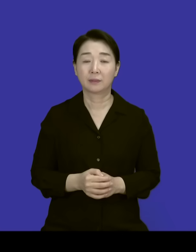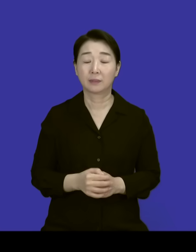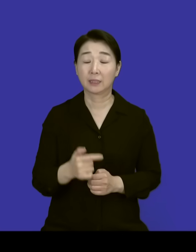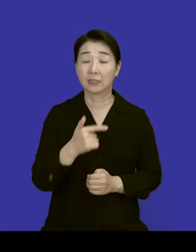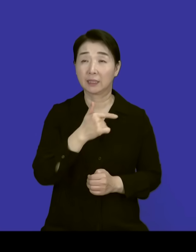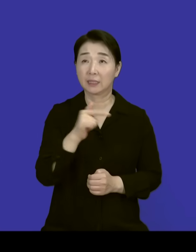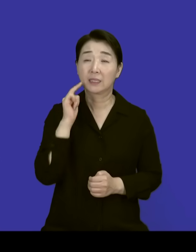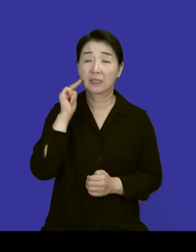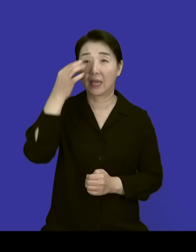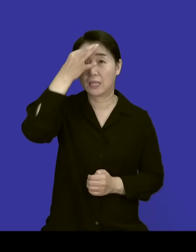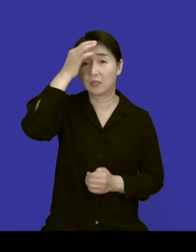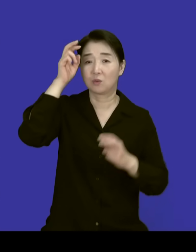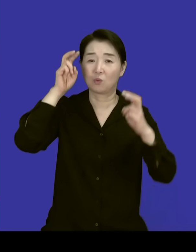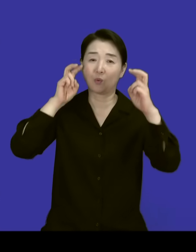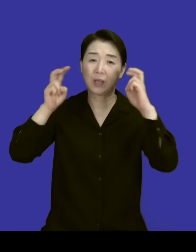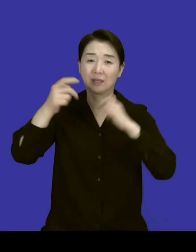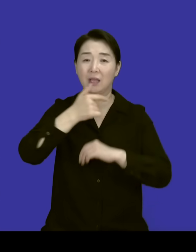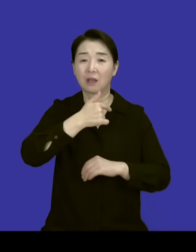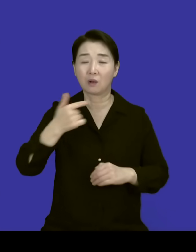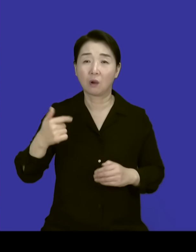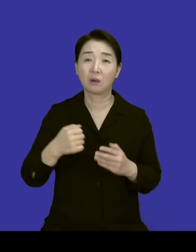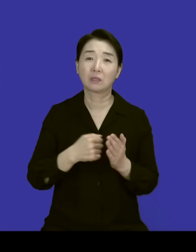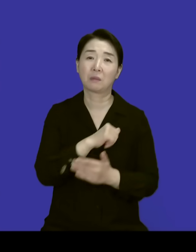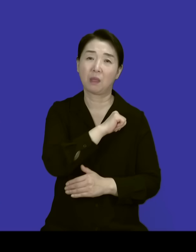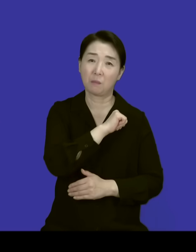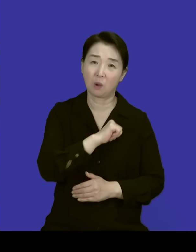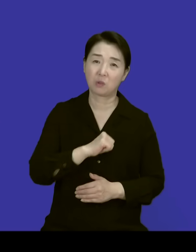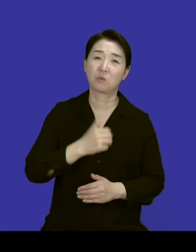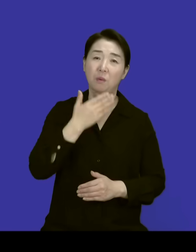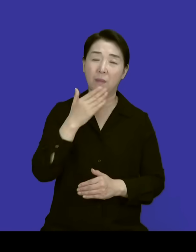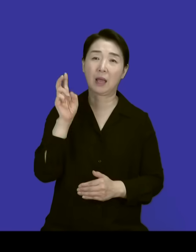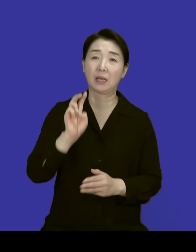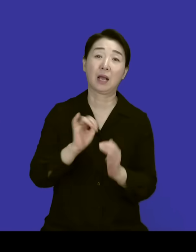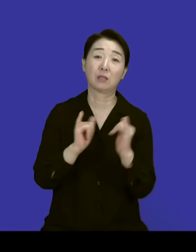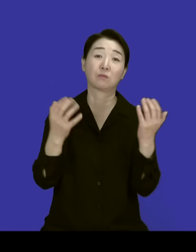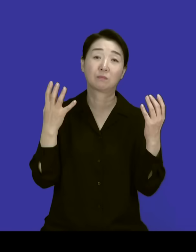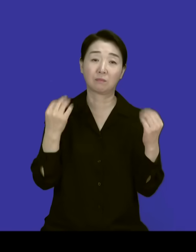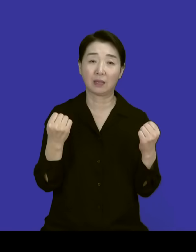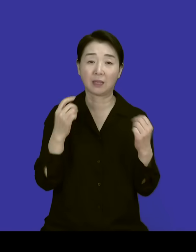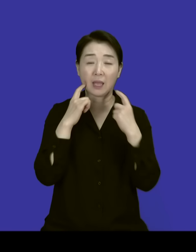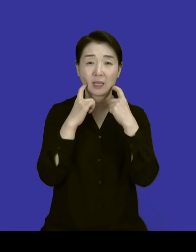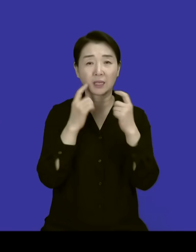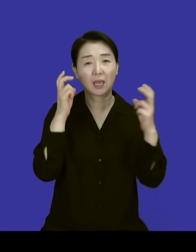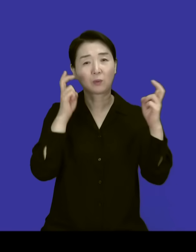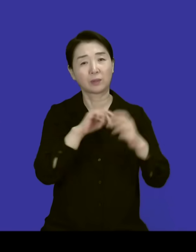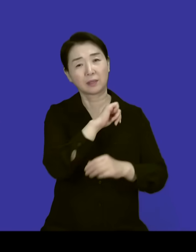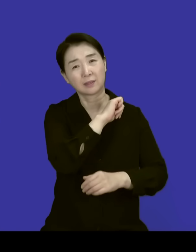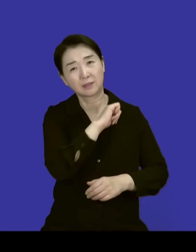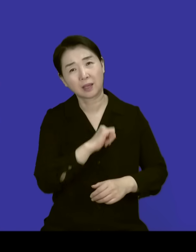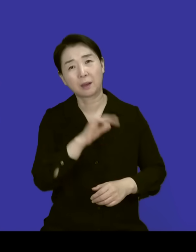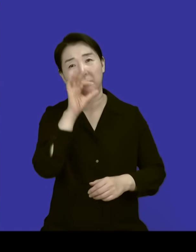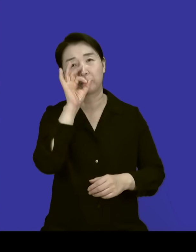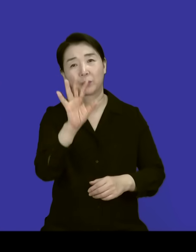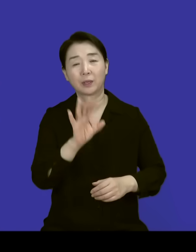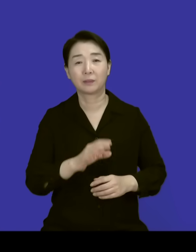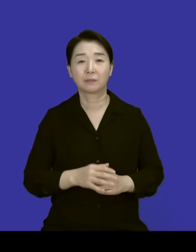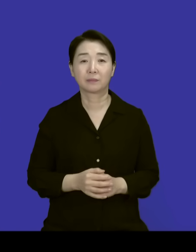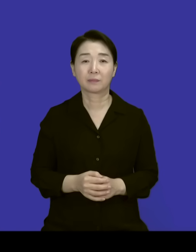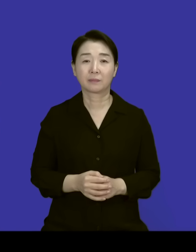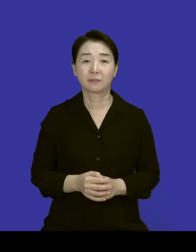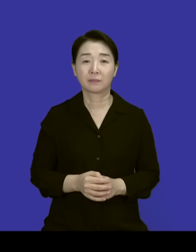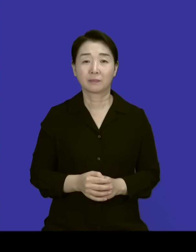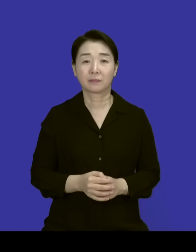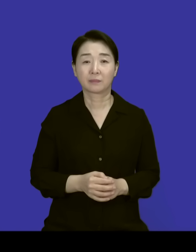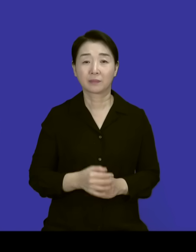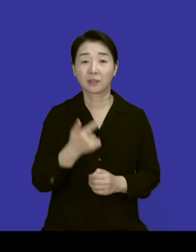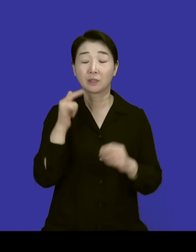엔터테인먼트 회사들은 워낙 크기 때문에 뭐 버티고도 남죠. 워낙 가수들도 많고. 근데 이런 개인 회사들은 버틸 힘이 없어요. 큰 회사들은 안 되면 그냥